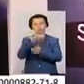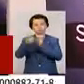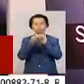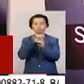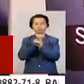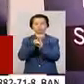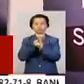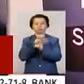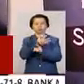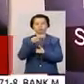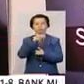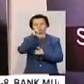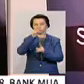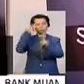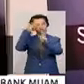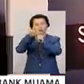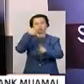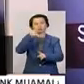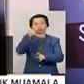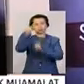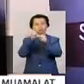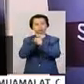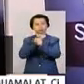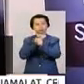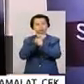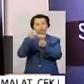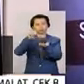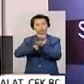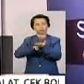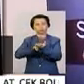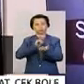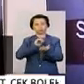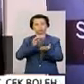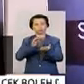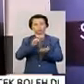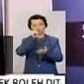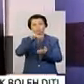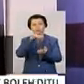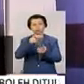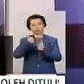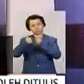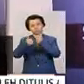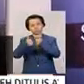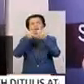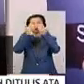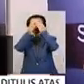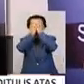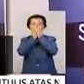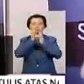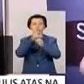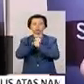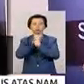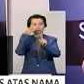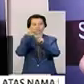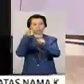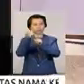tu. Dah memang target lama dah. Dah 2 tahun kan rekod tu bang. Saya nak, memang nak leburkan rekod tu. Alhamdulillah syukur dapat juga